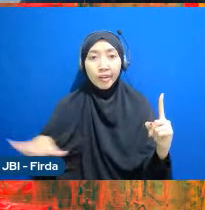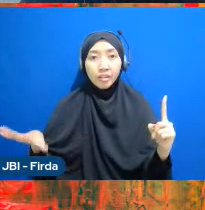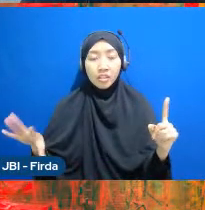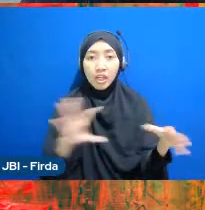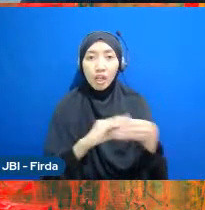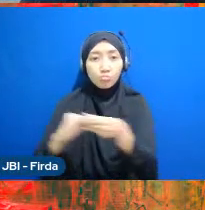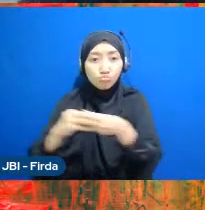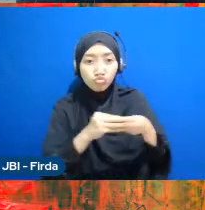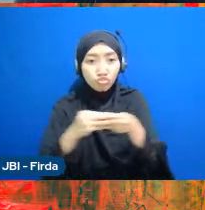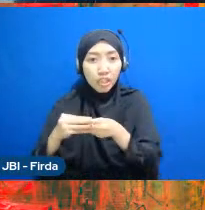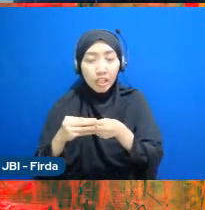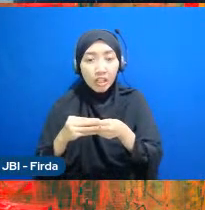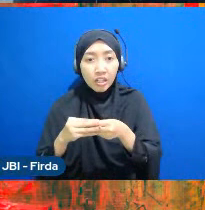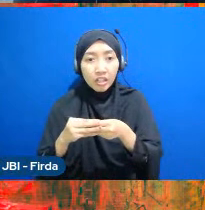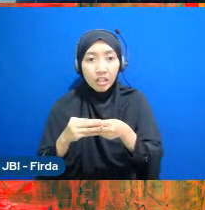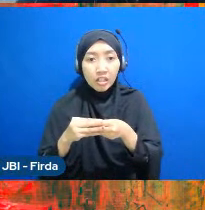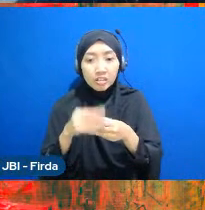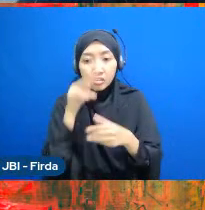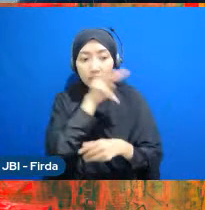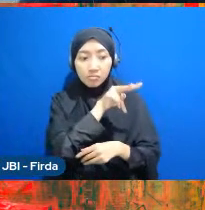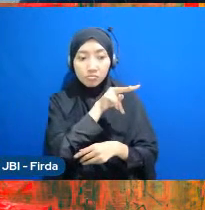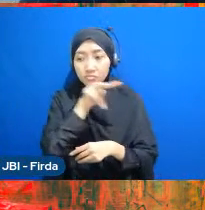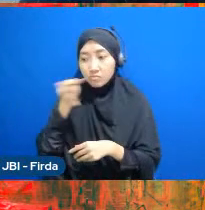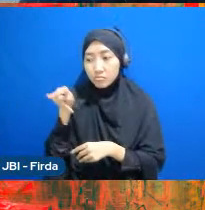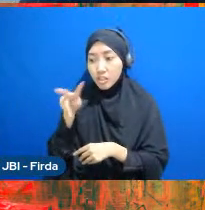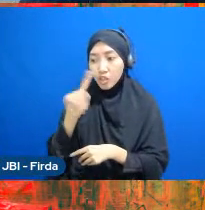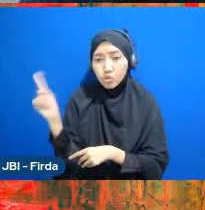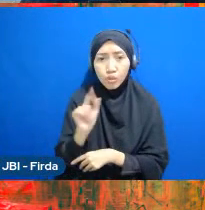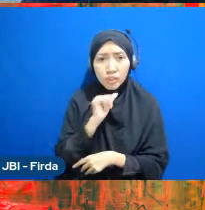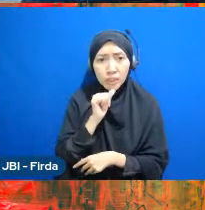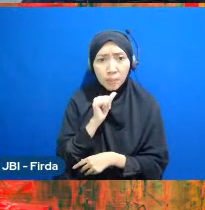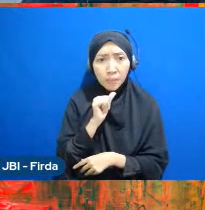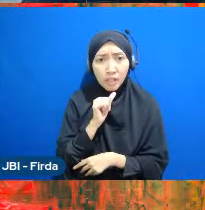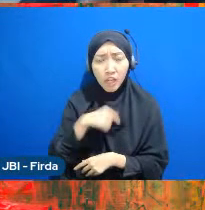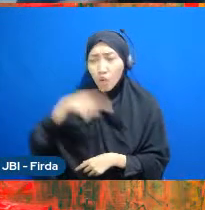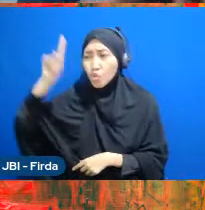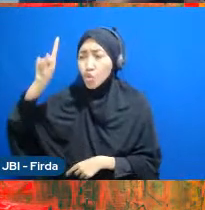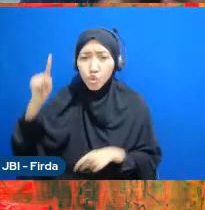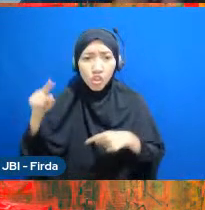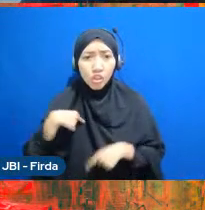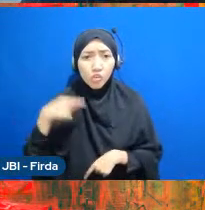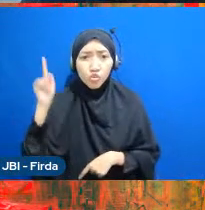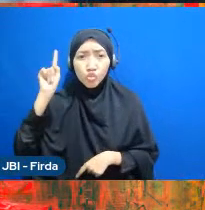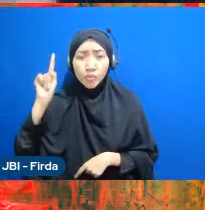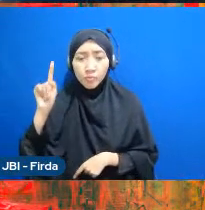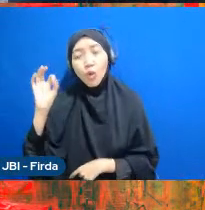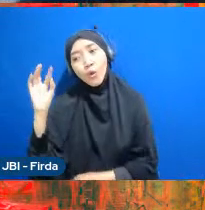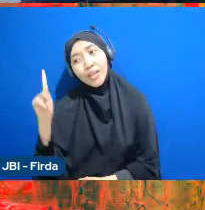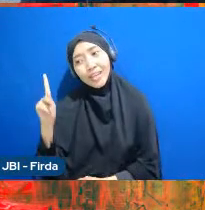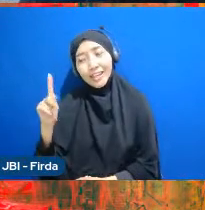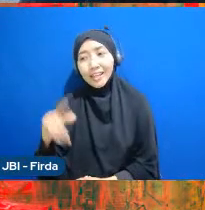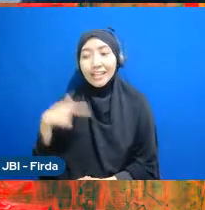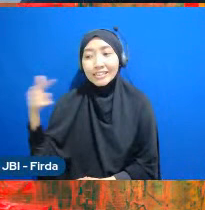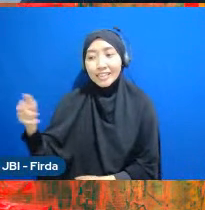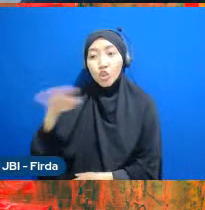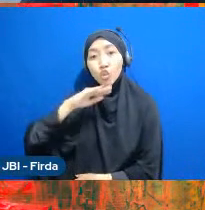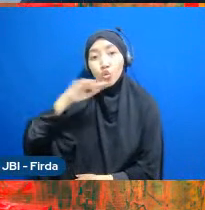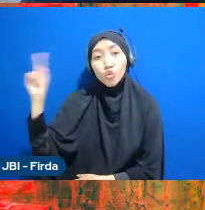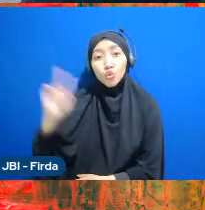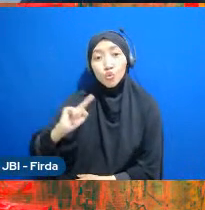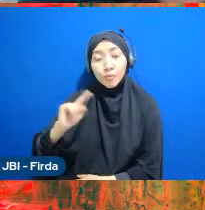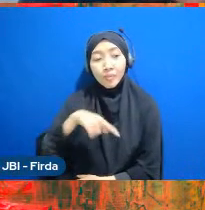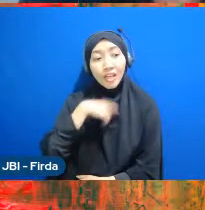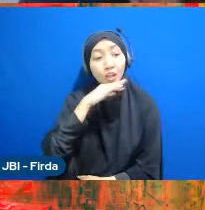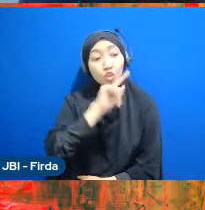dengan mudah menceknya. Ini tadi siapa yang duluan ya? Aku duluan, Bu Guru. Oh, oke. Okay. Baik. Kamu tunggu dulu, sabar